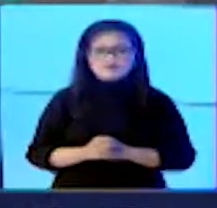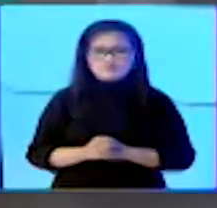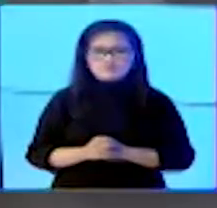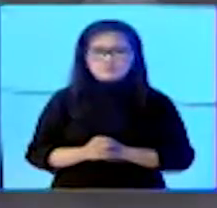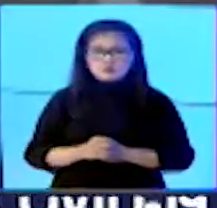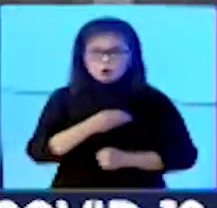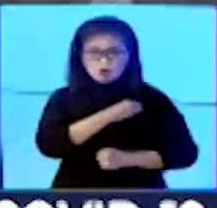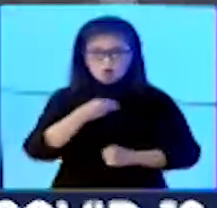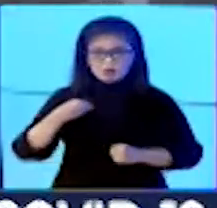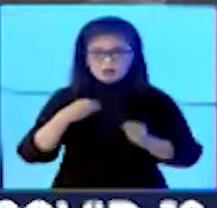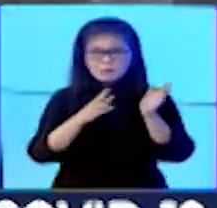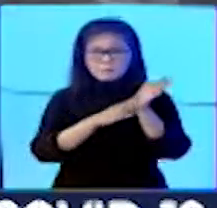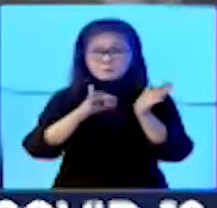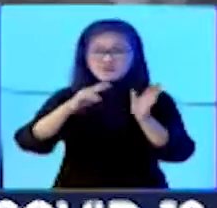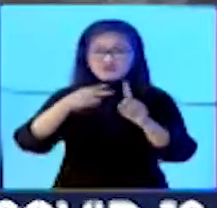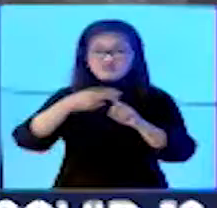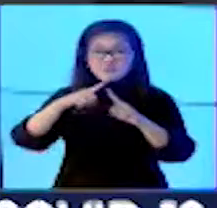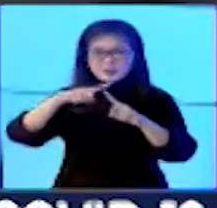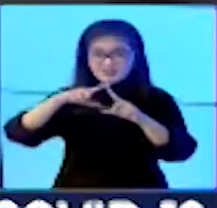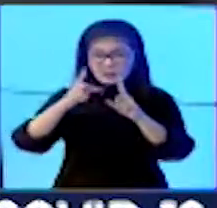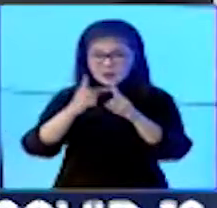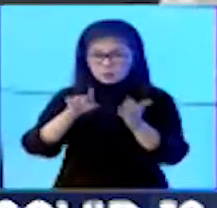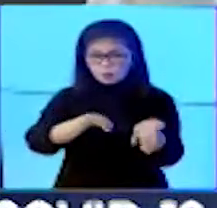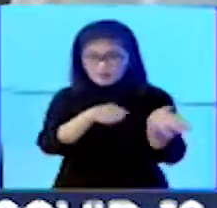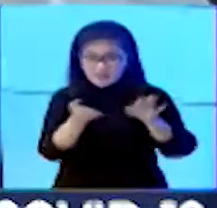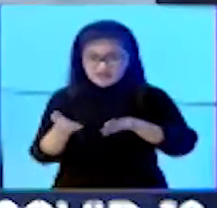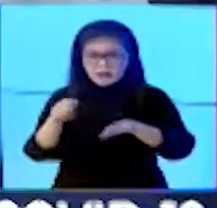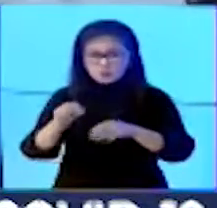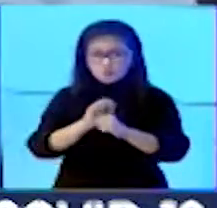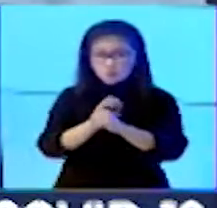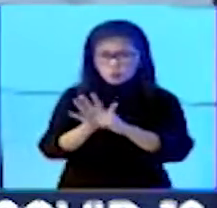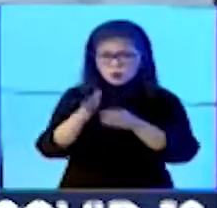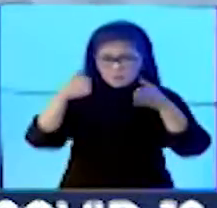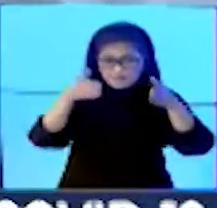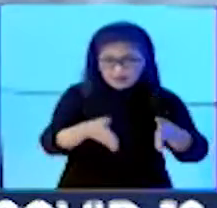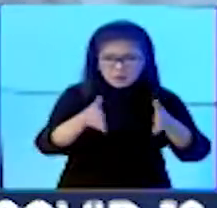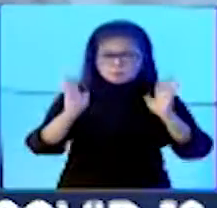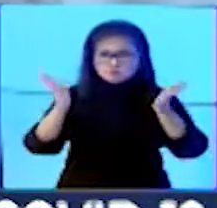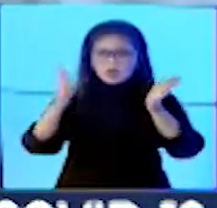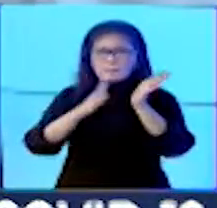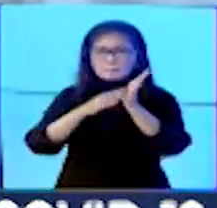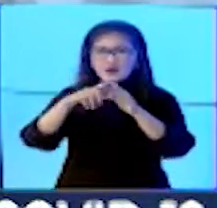Dr. Miftah Fauzi Saringat yang meninggal dunia terinfeksi virus corona telah dimakamkan di Magetan, Jawa Timur.